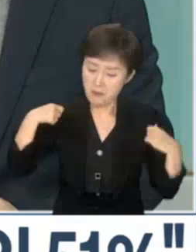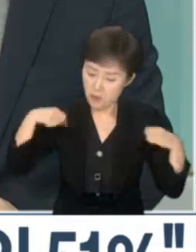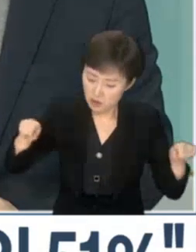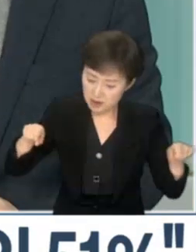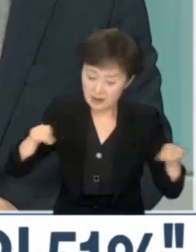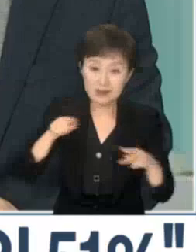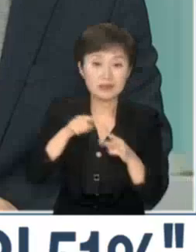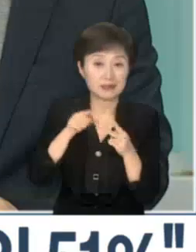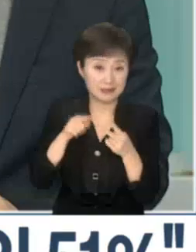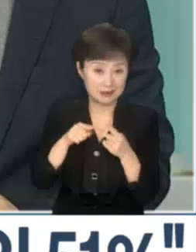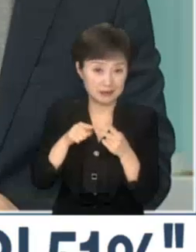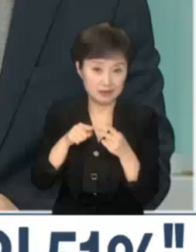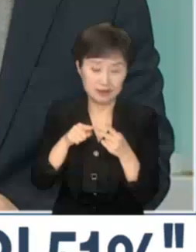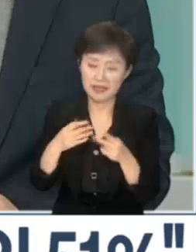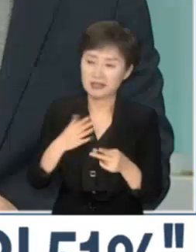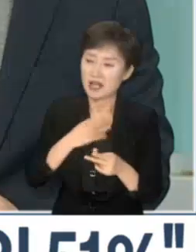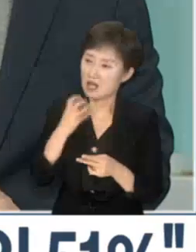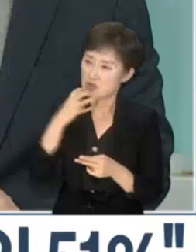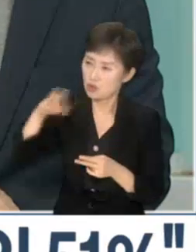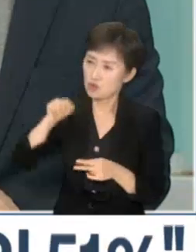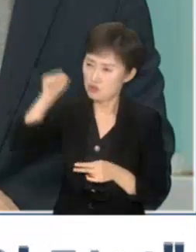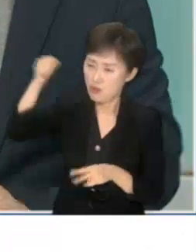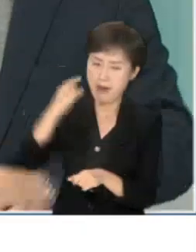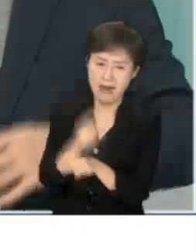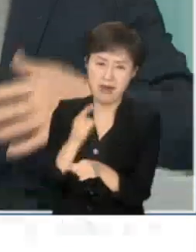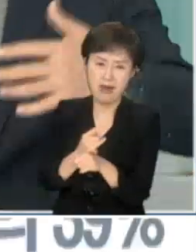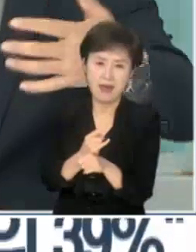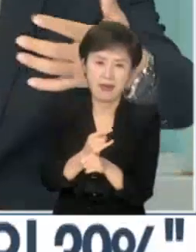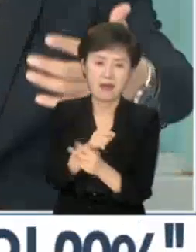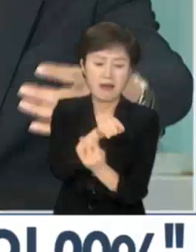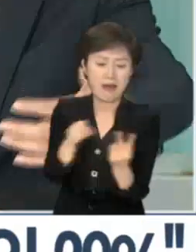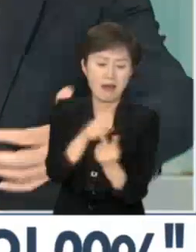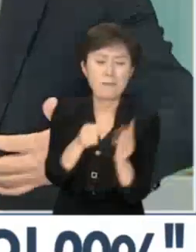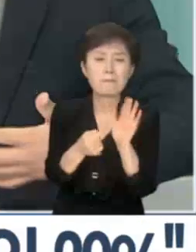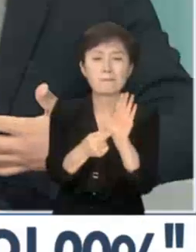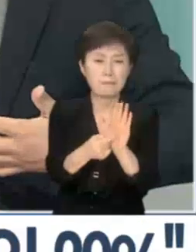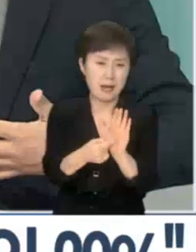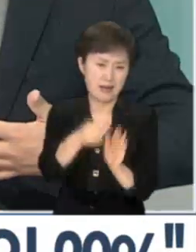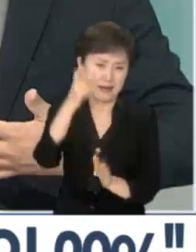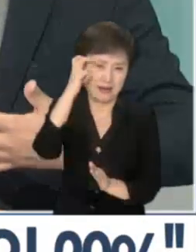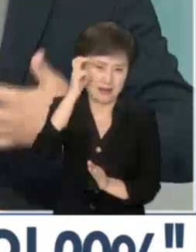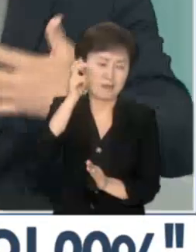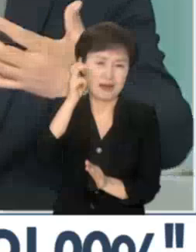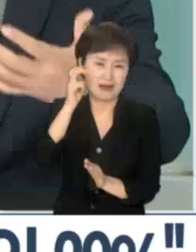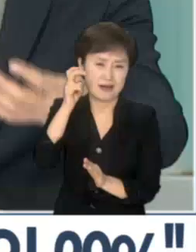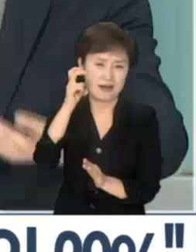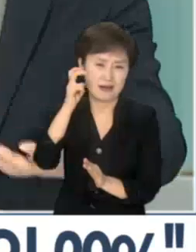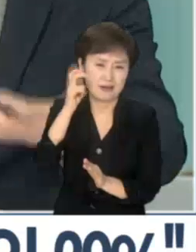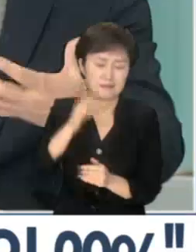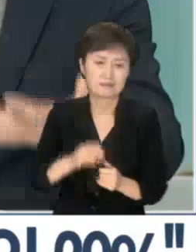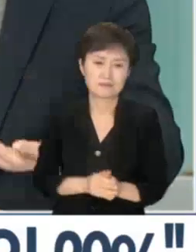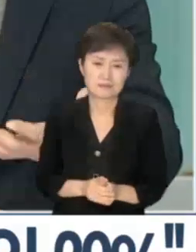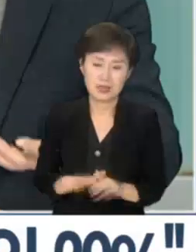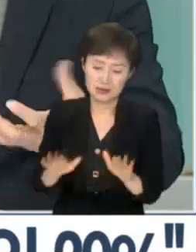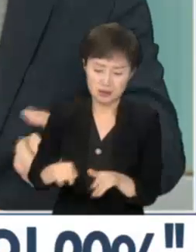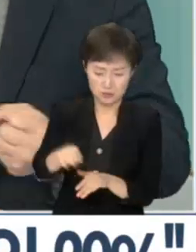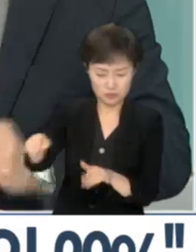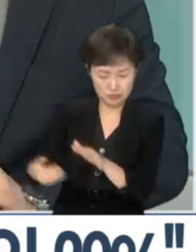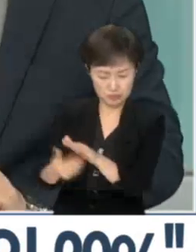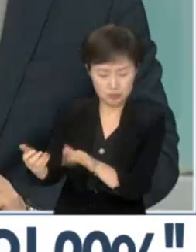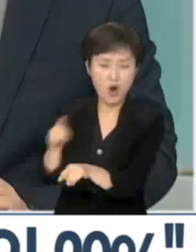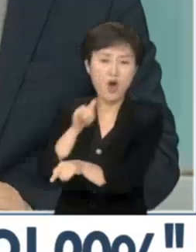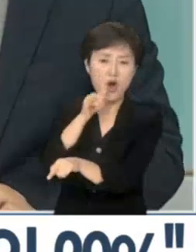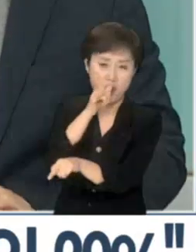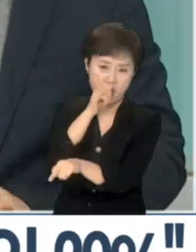선언하면서 그거에 따라서 연쇄적으로 그런 것들을 이제 그 추동하려고 하는 그런 의도들이 전 지금도 여전히 살아있다고